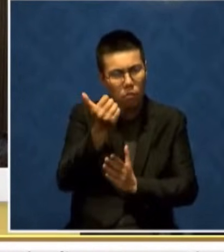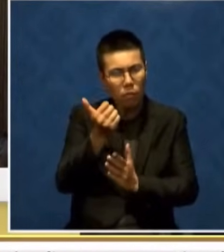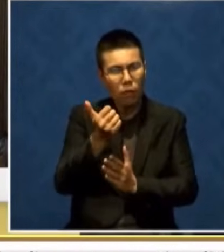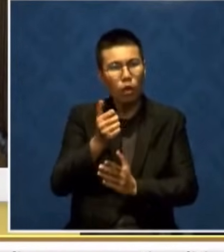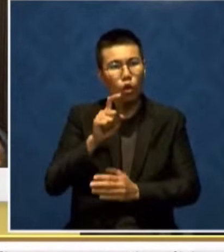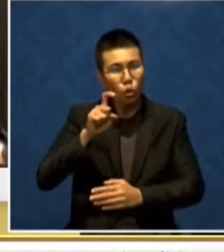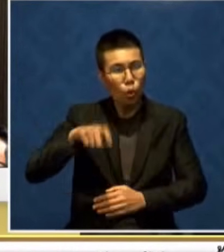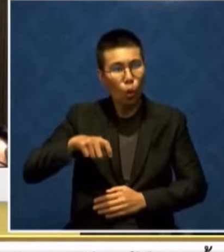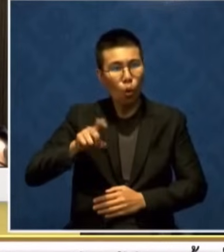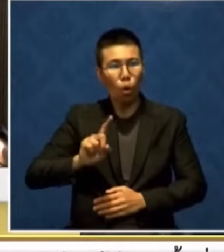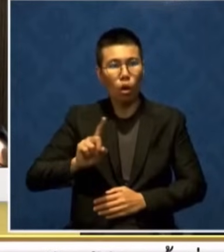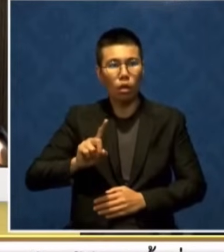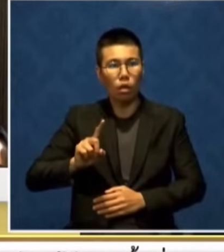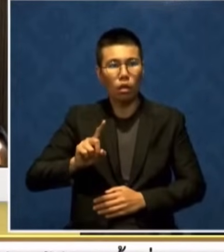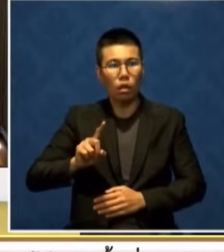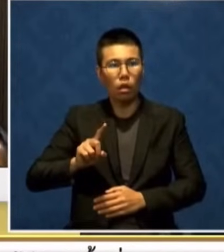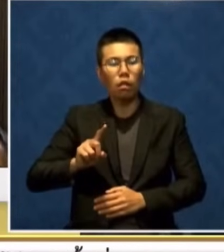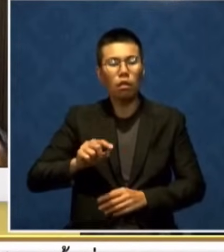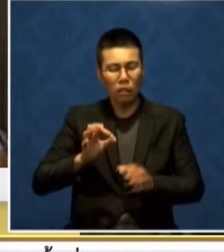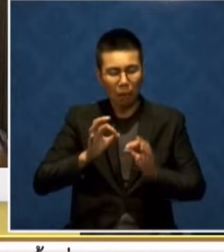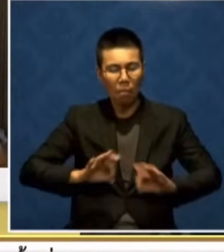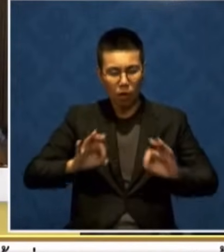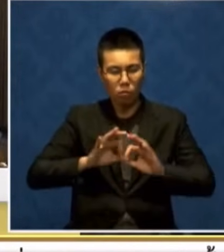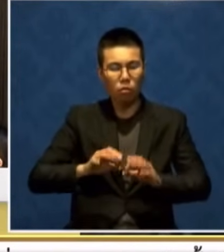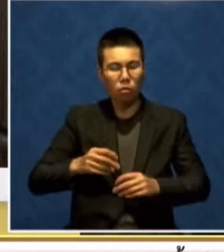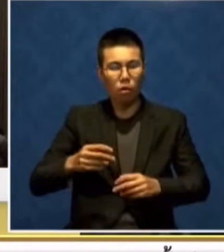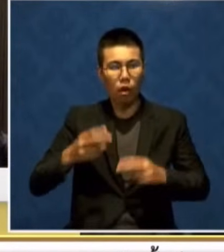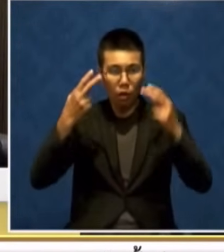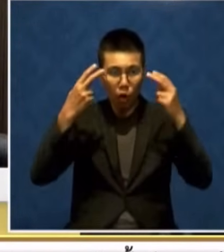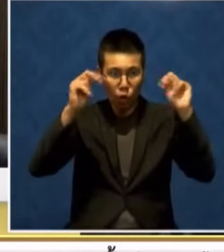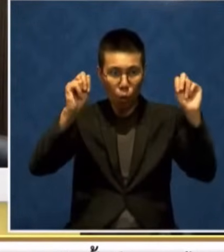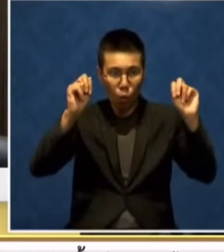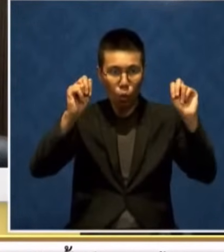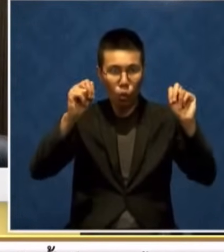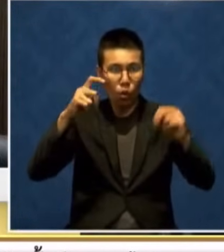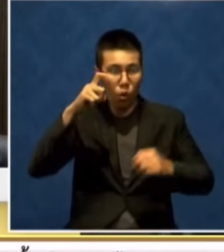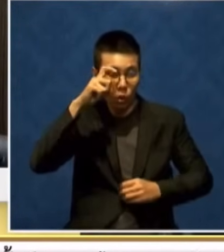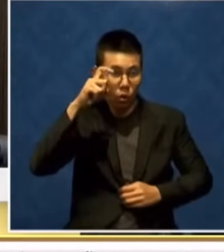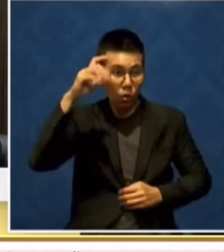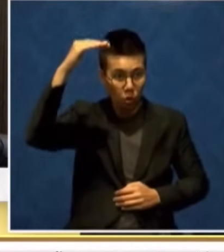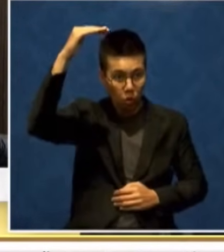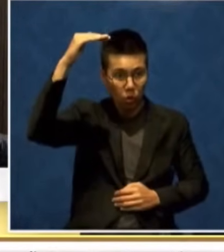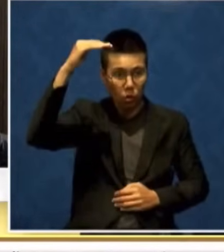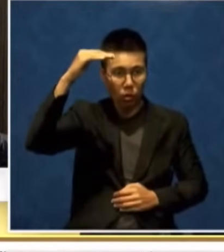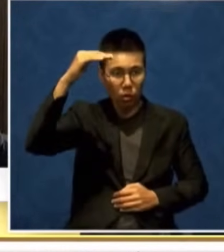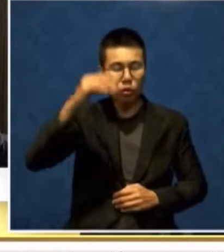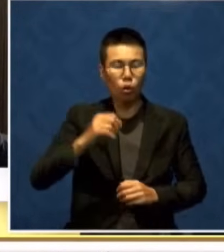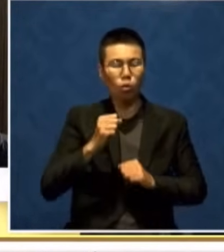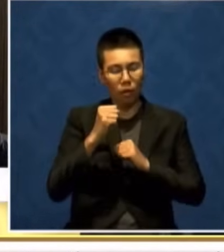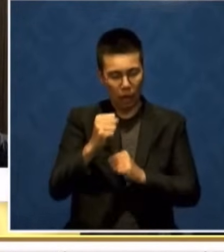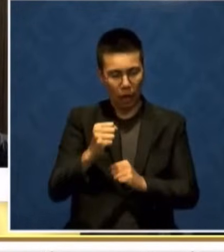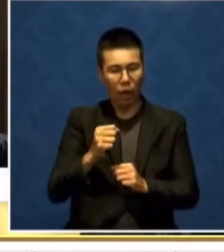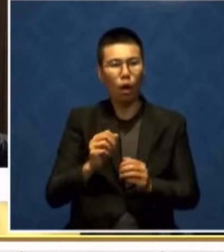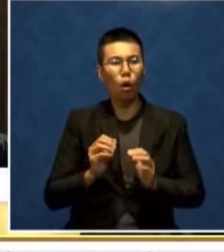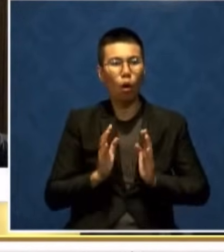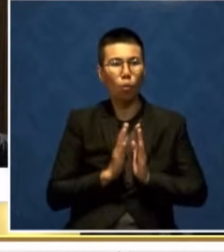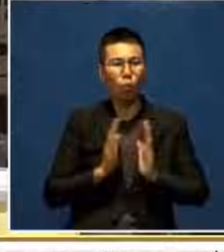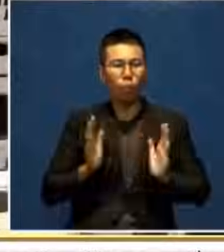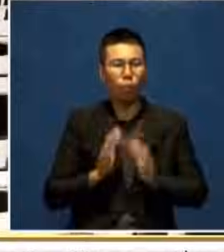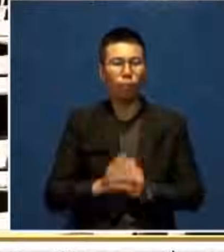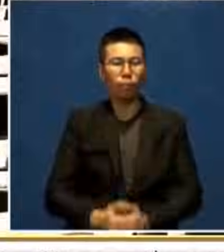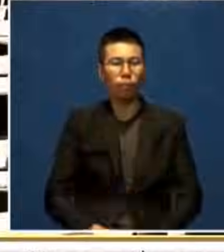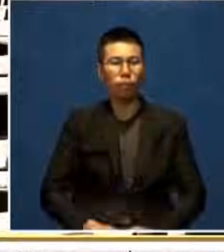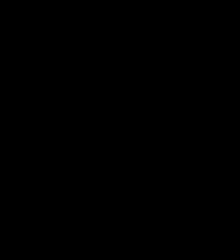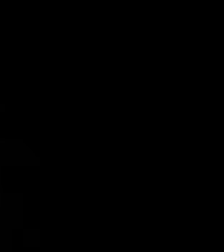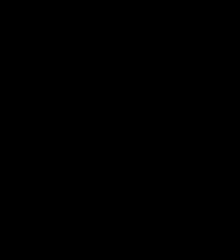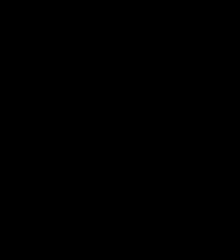เราต้องการความกล้าหาญของชายที่ชื่อว่าเศรษฐาทวีศิลป์ขอบคุณครับท่านครับ